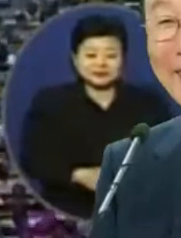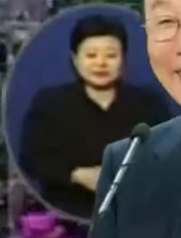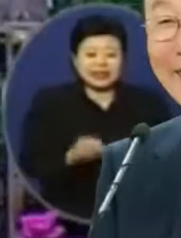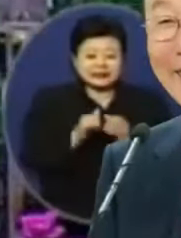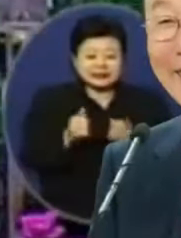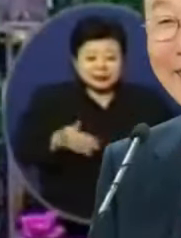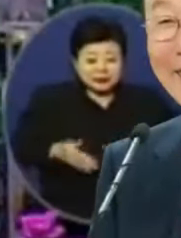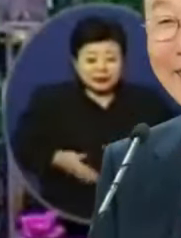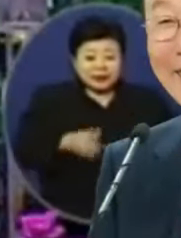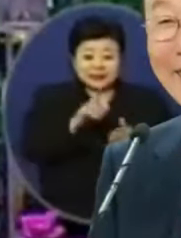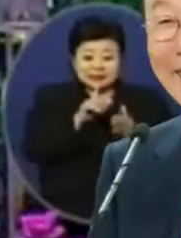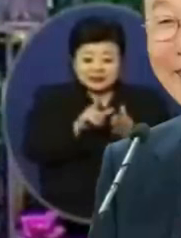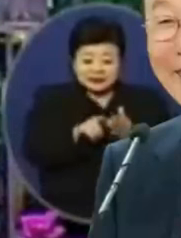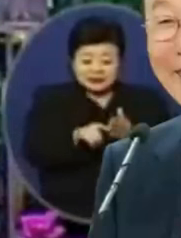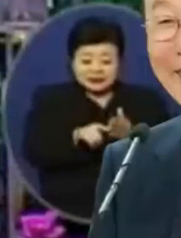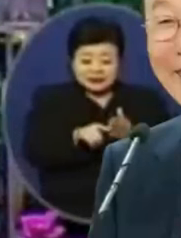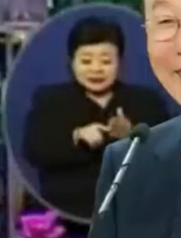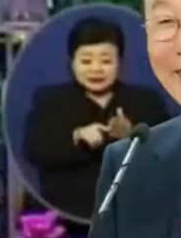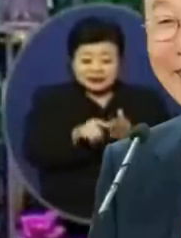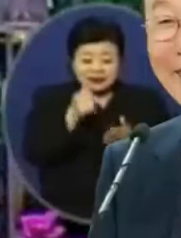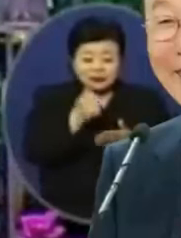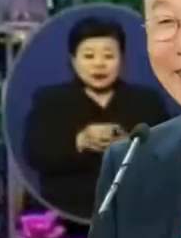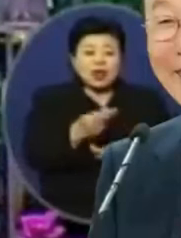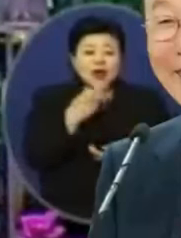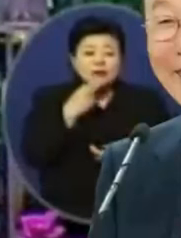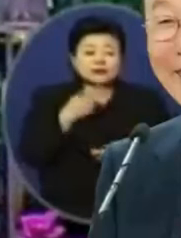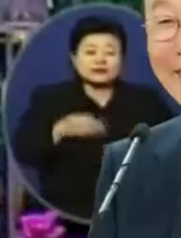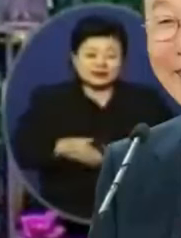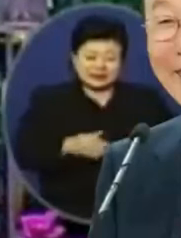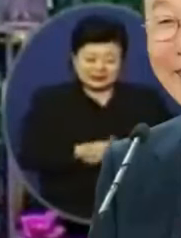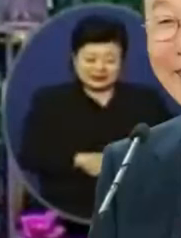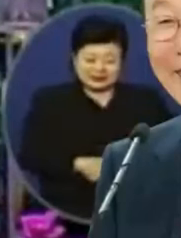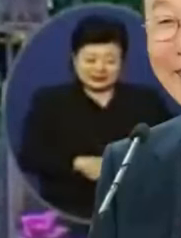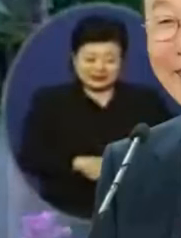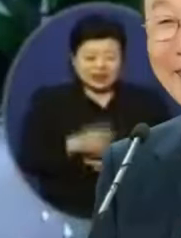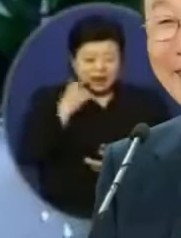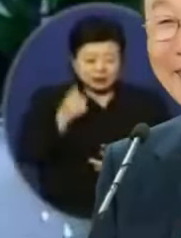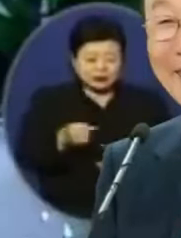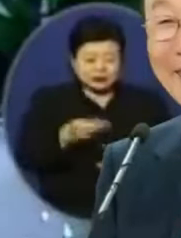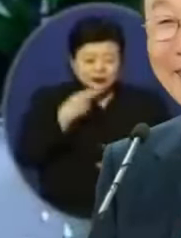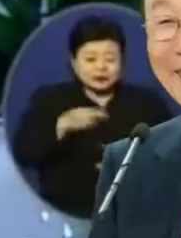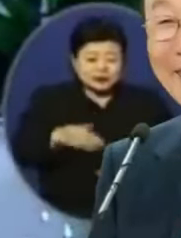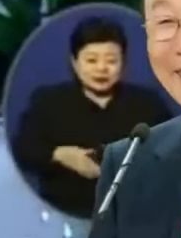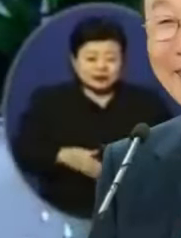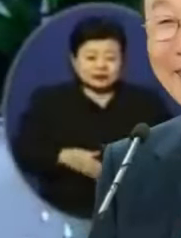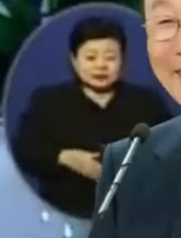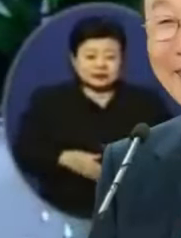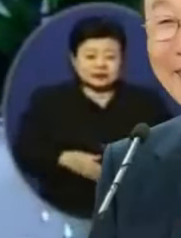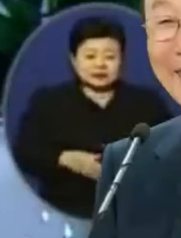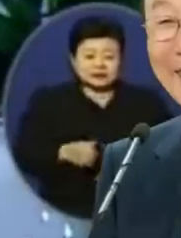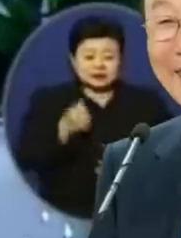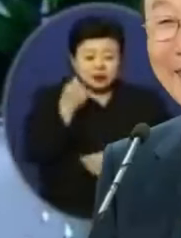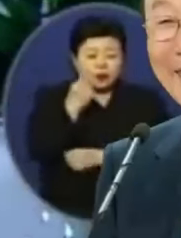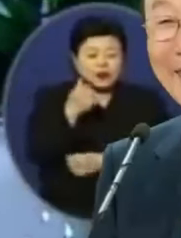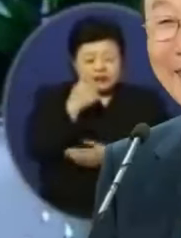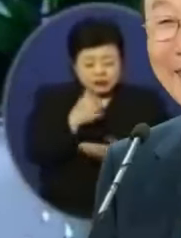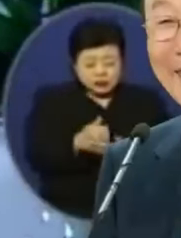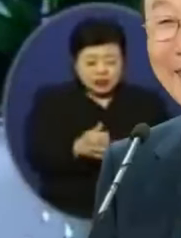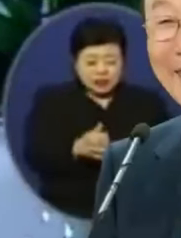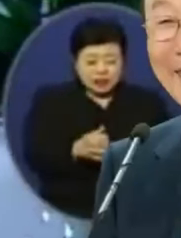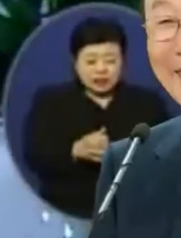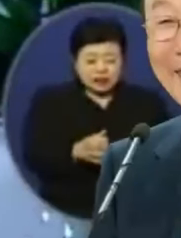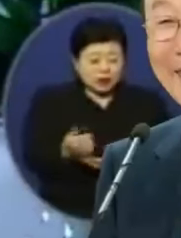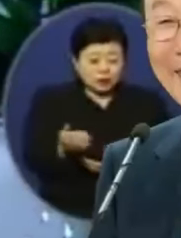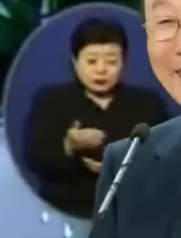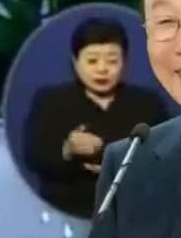사람으로 태어나시되 죄가 없이 태어나셨습니다. 아버지 없이 태어나서 원죄를 갖고 있지